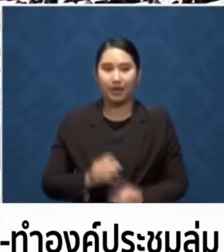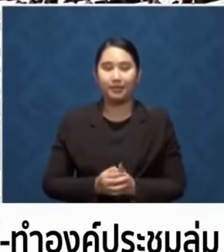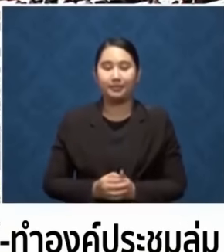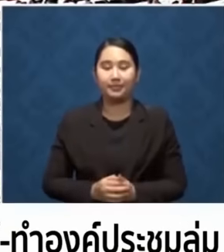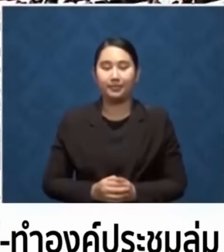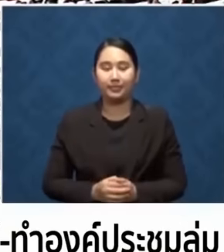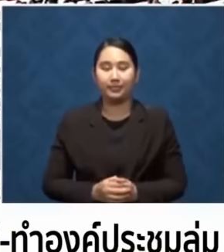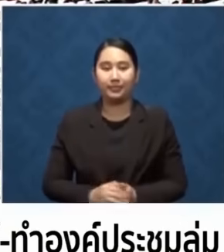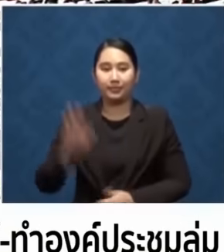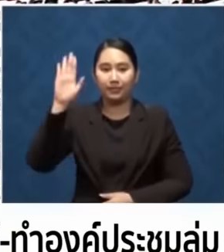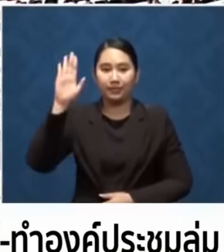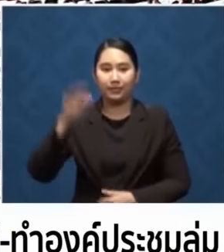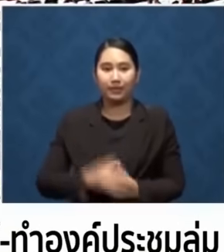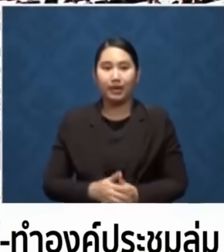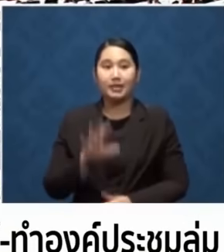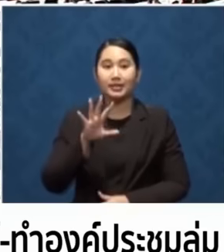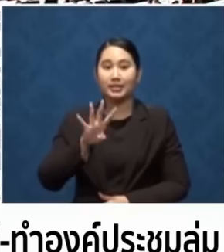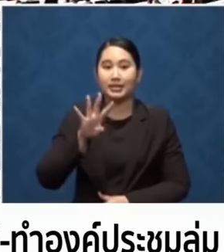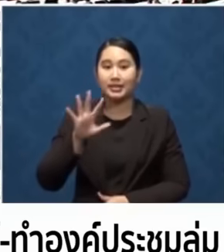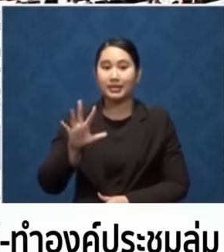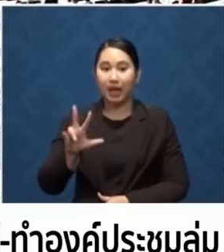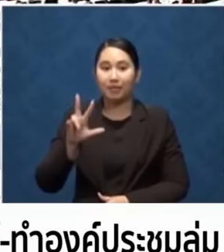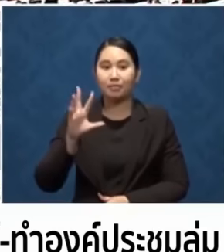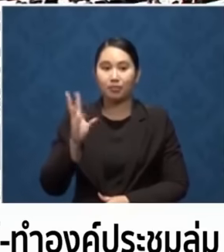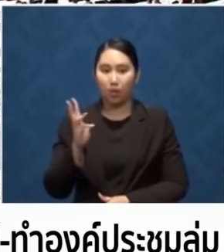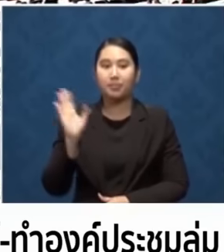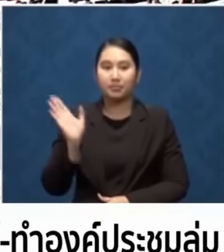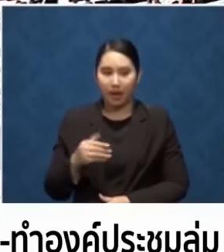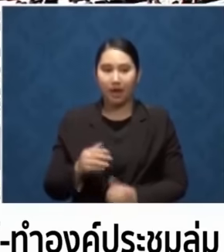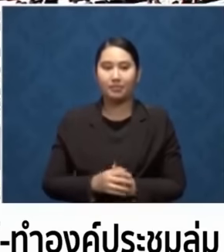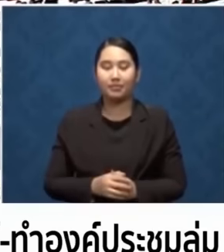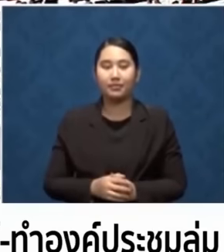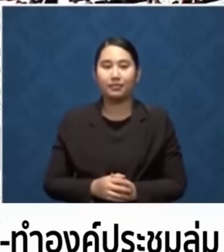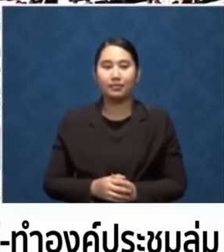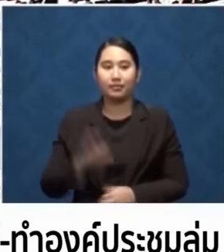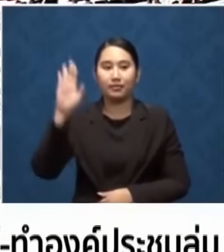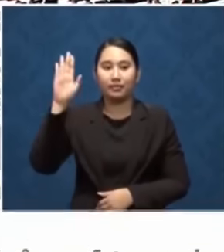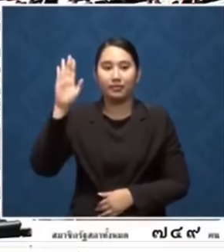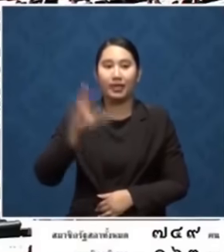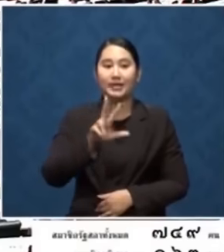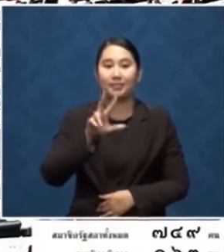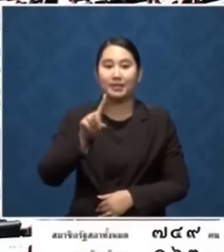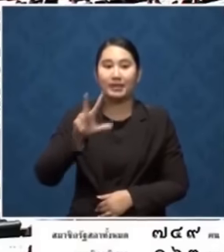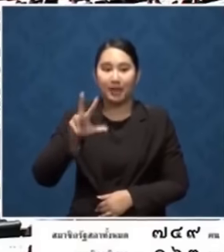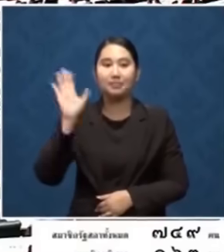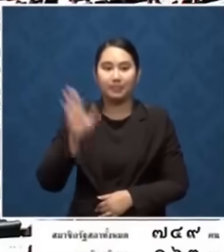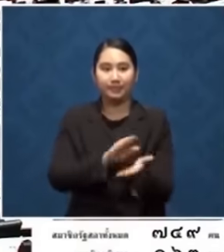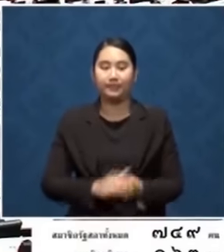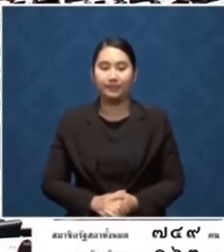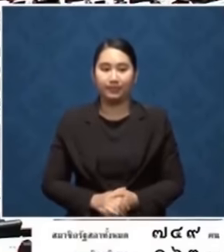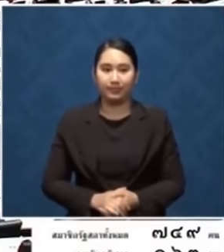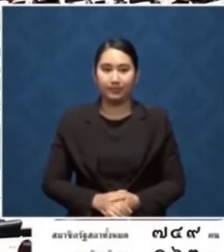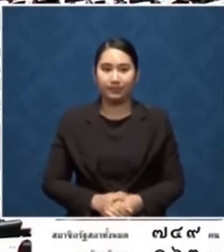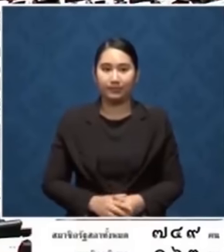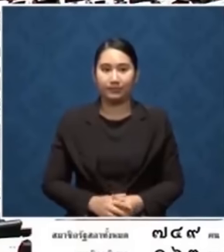ล้วก็วันก่อนประธานวนอยก็บอกว่ามีการจัดสถานที่เอาไว้ให้ก็รองรับคนได้เป็นหมื่นเหมือนกันยังไงคือตอนนี้หลายคนก็เป็นห่วงว่าชุ